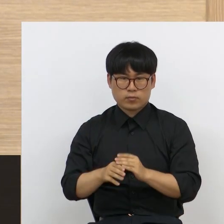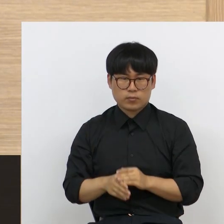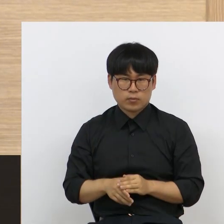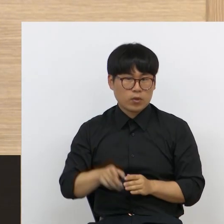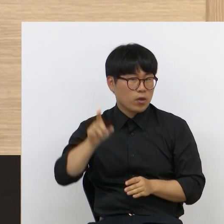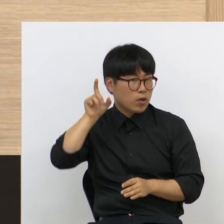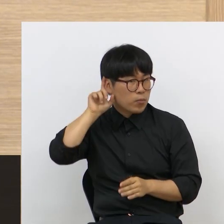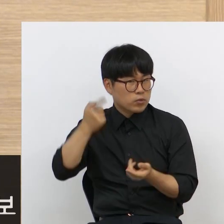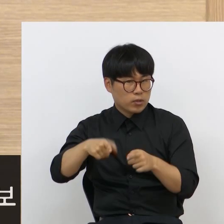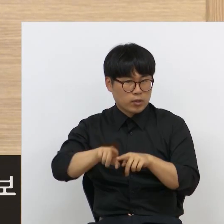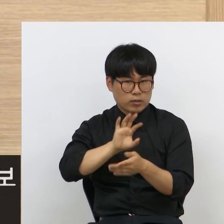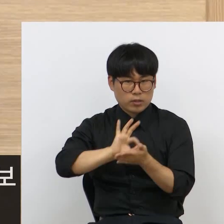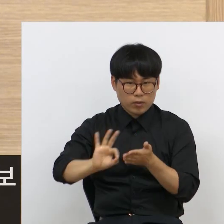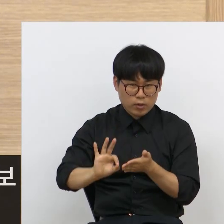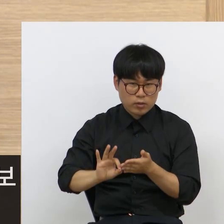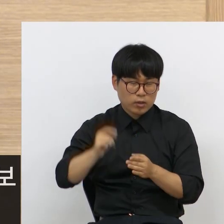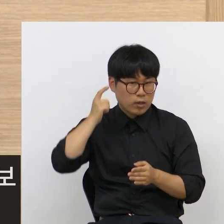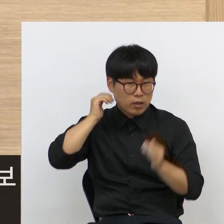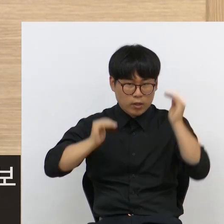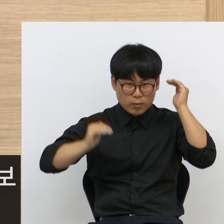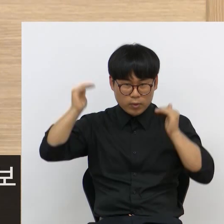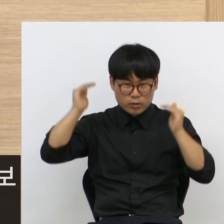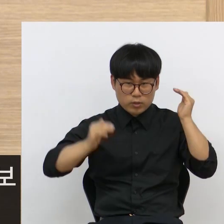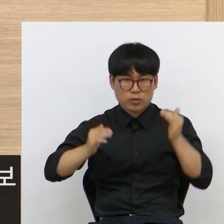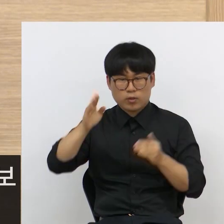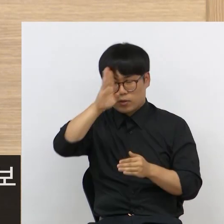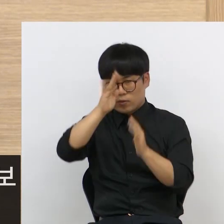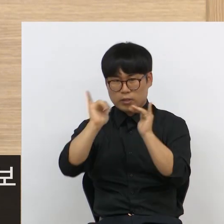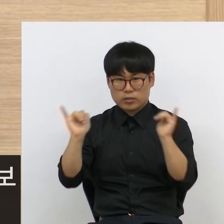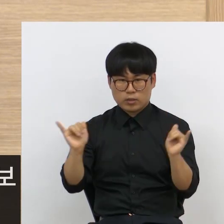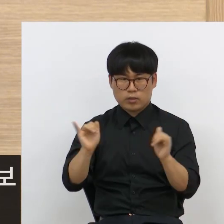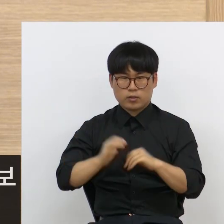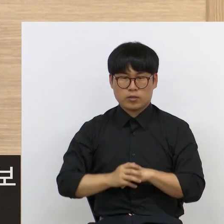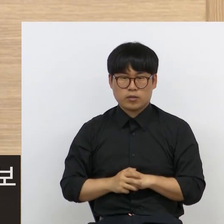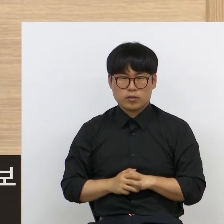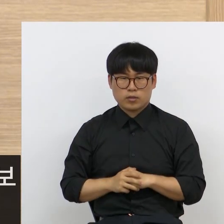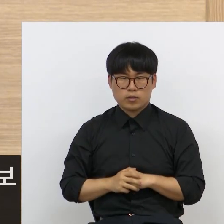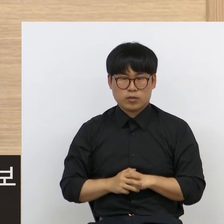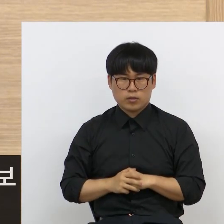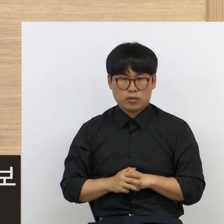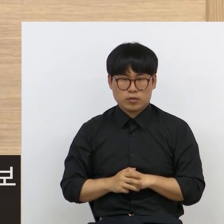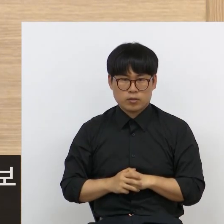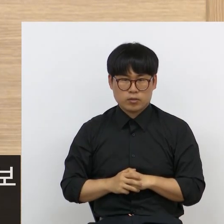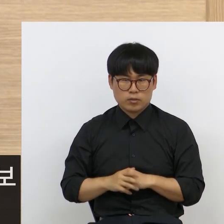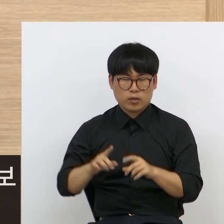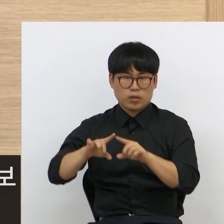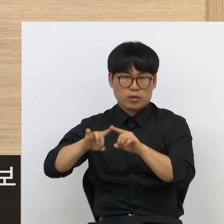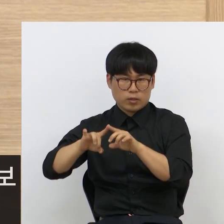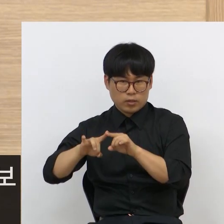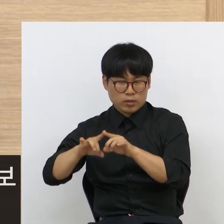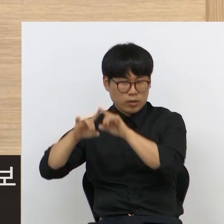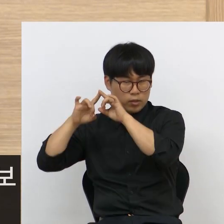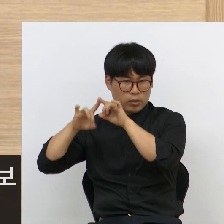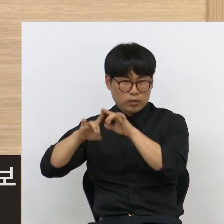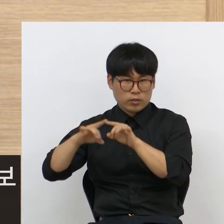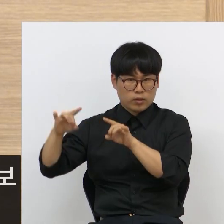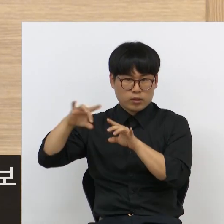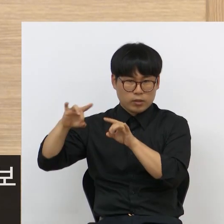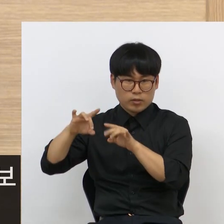쓰는 비대칭 청력이 있을 때, 그다음에 이제 이따 강의에도 나오지만 전기음향 자극을 주는 방법, 그다음에